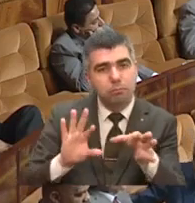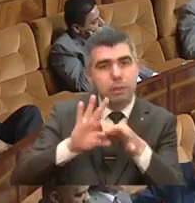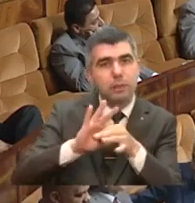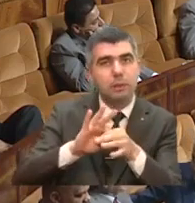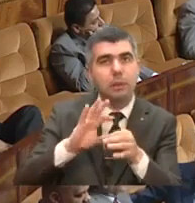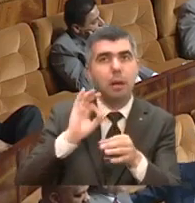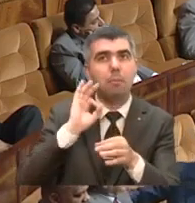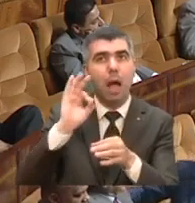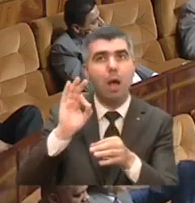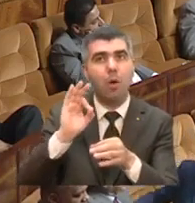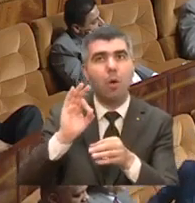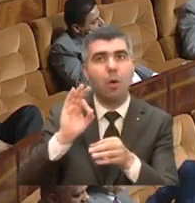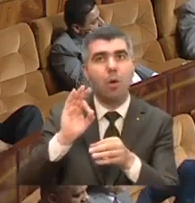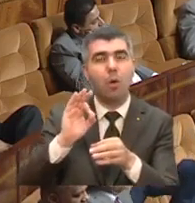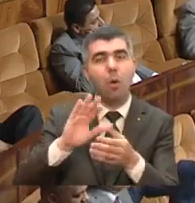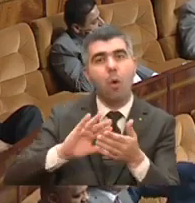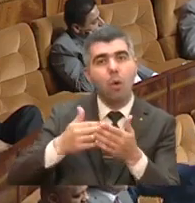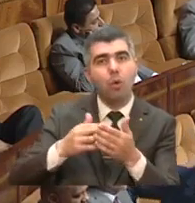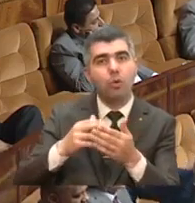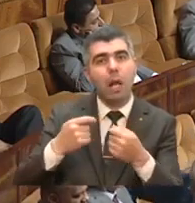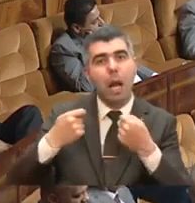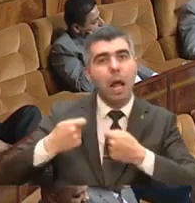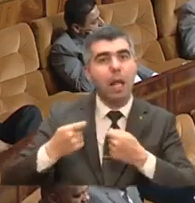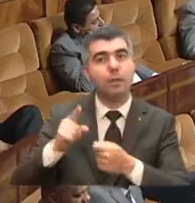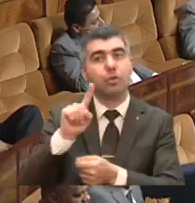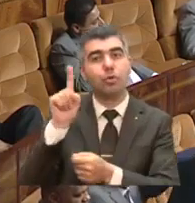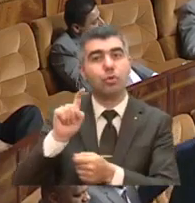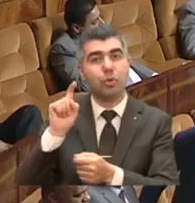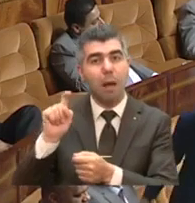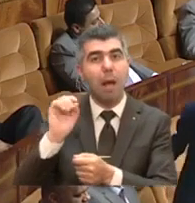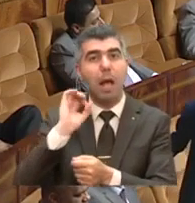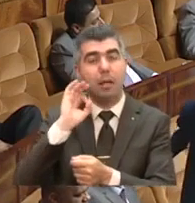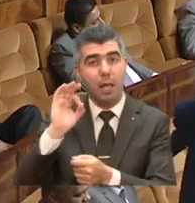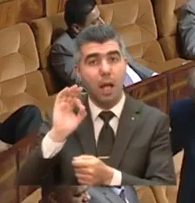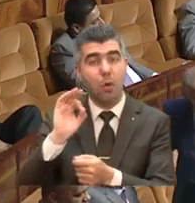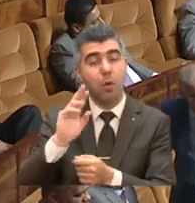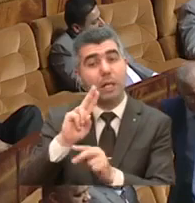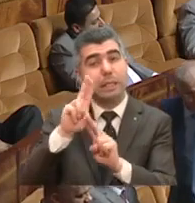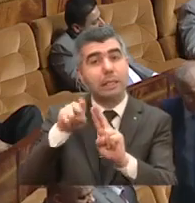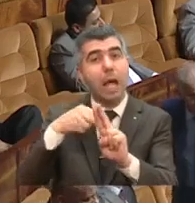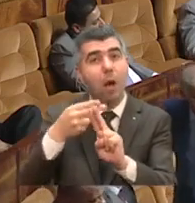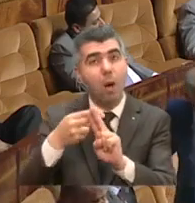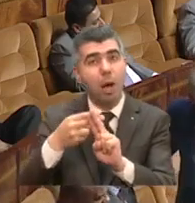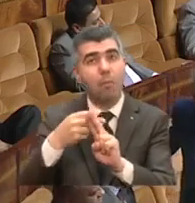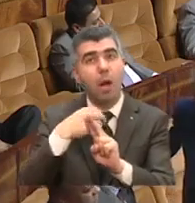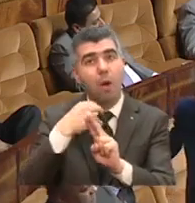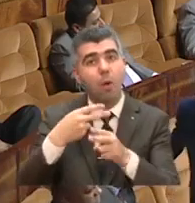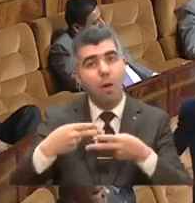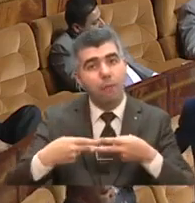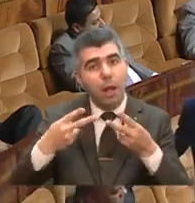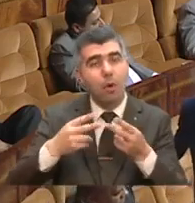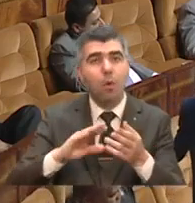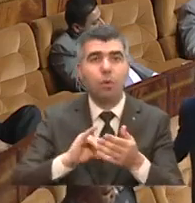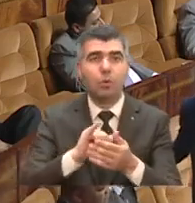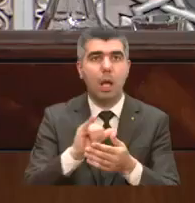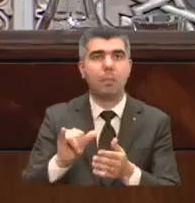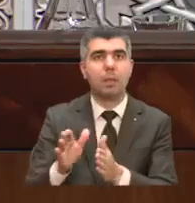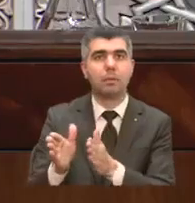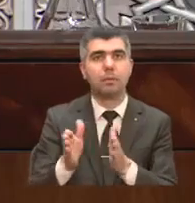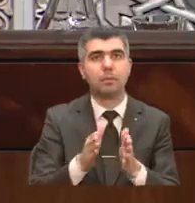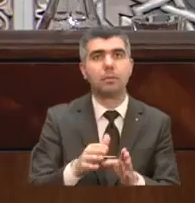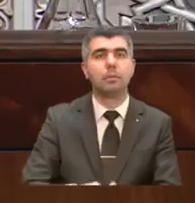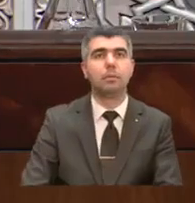ديالو على احسن ما يرام. خصكم تجاوبوا على قد السؤال ماشي شي حاجه اخرى. شكرا.